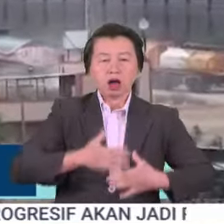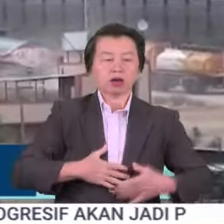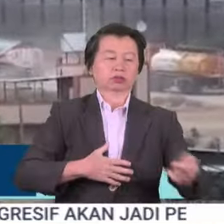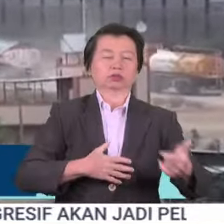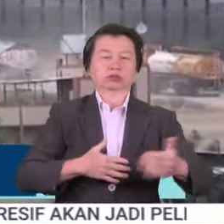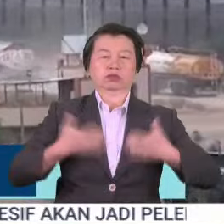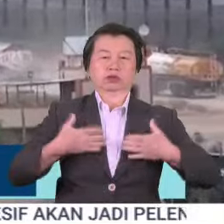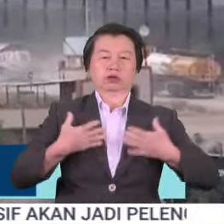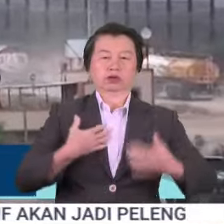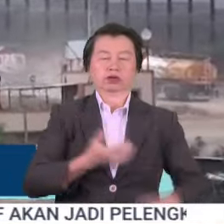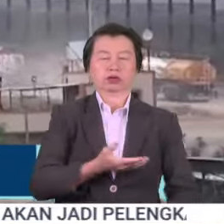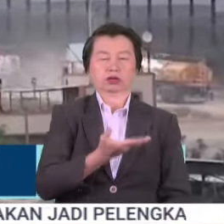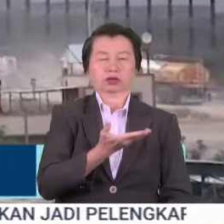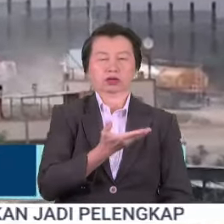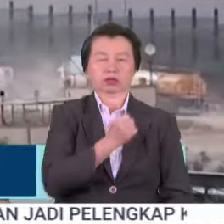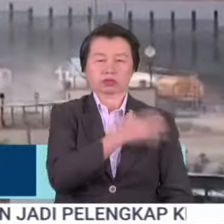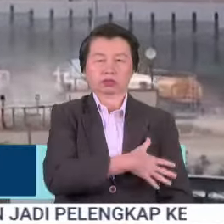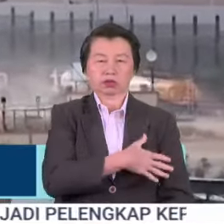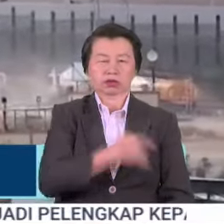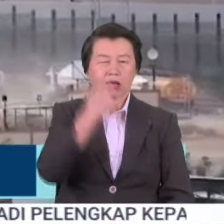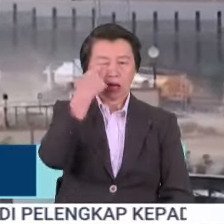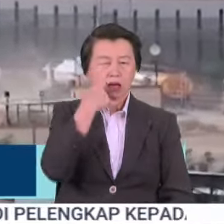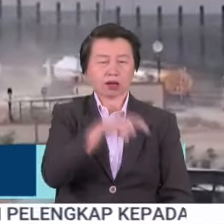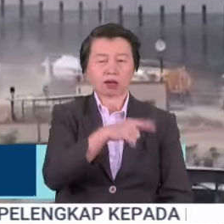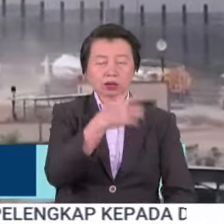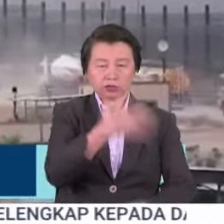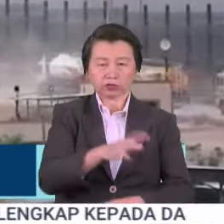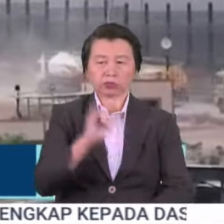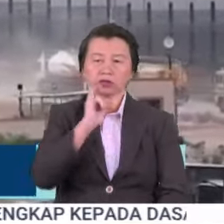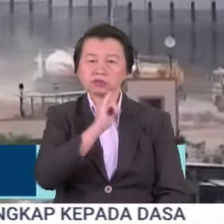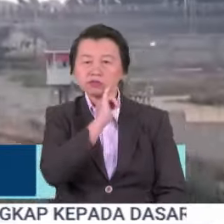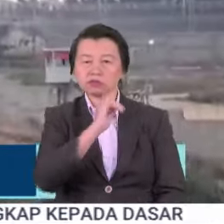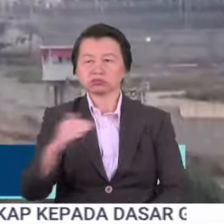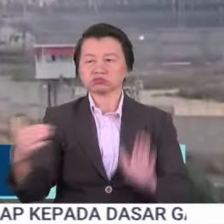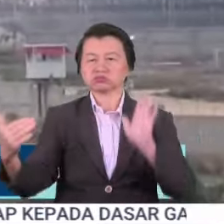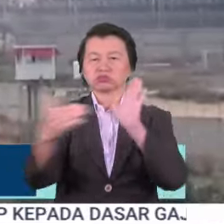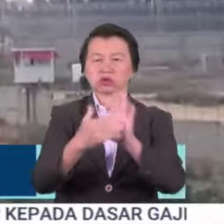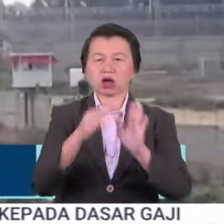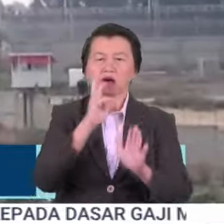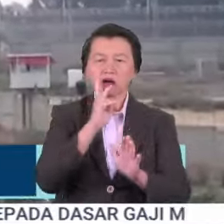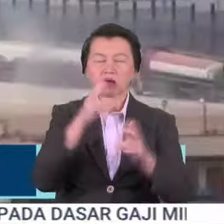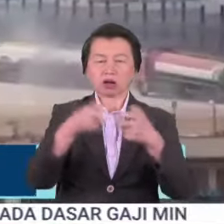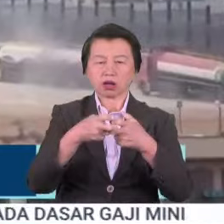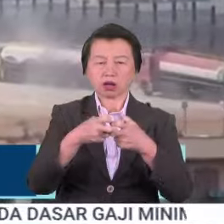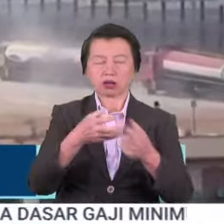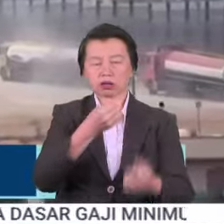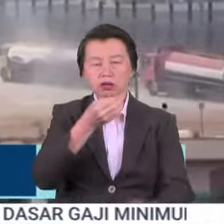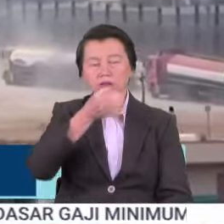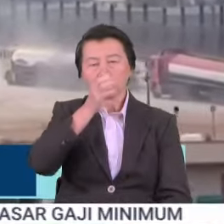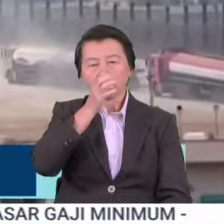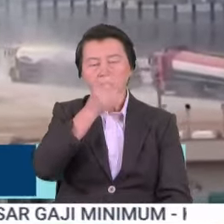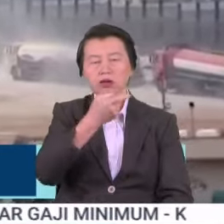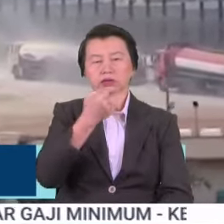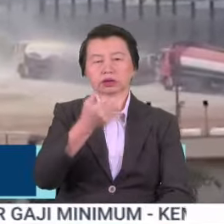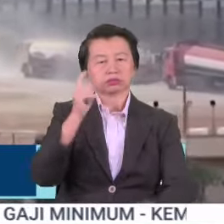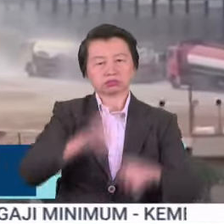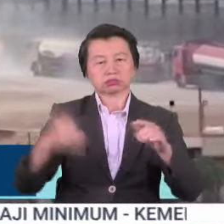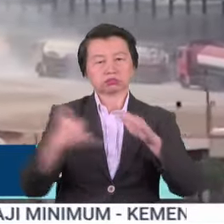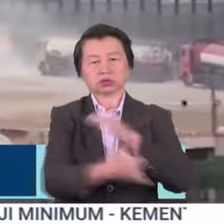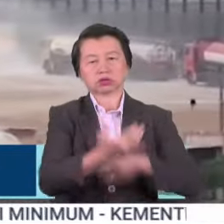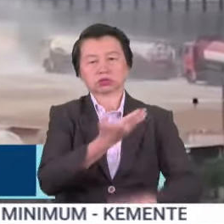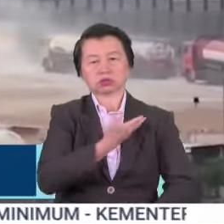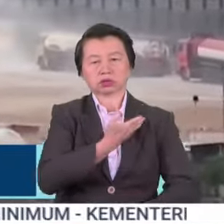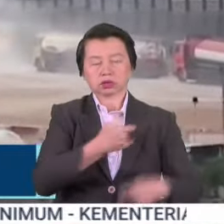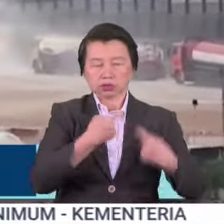Gaza yang berdepan malapetaka kemanusiaan selepas Israel menyekat bekalan air, elektrik dan makanan daripada memasuki